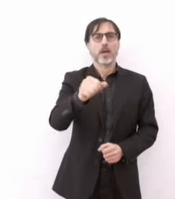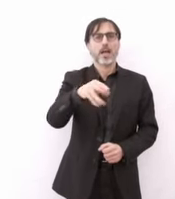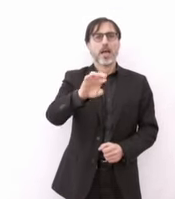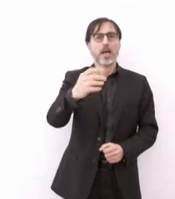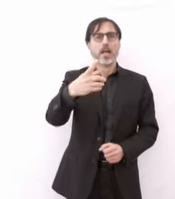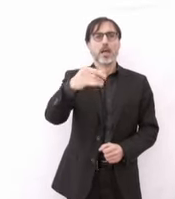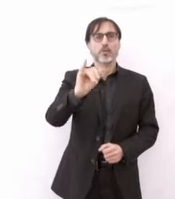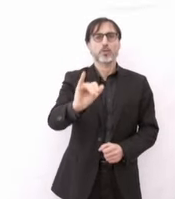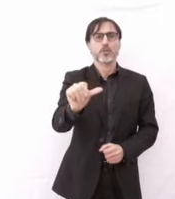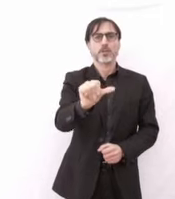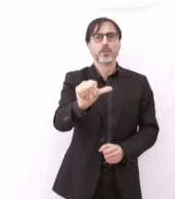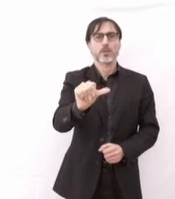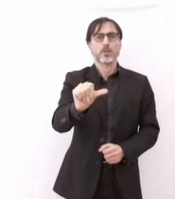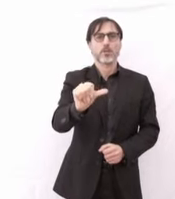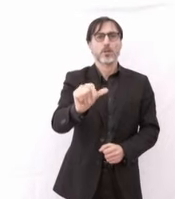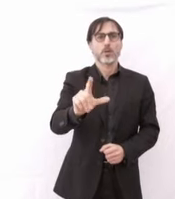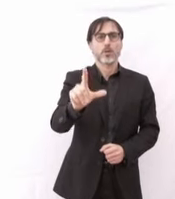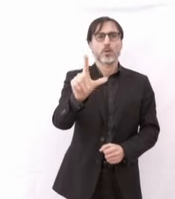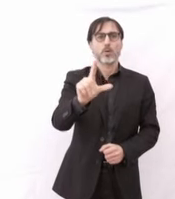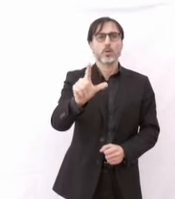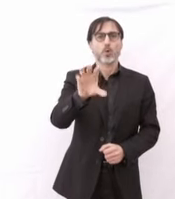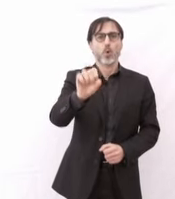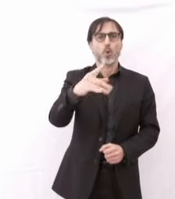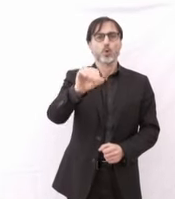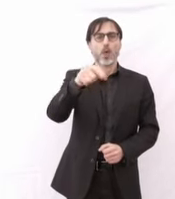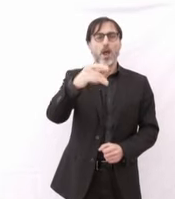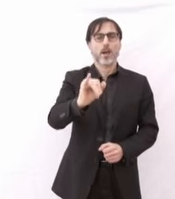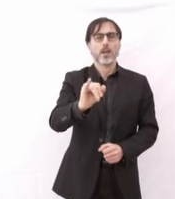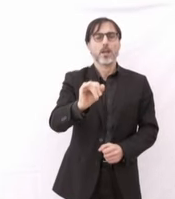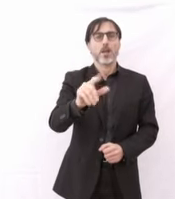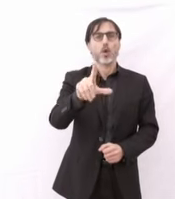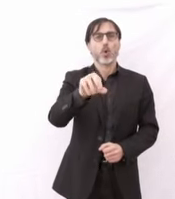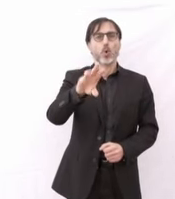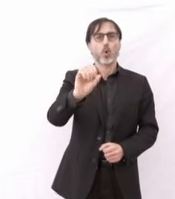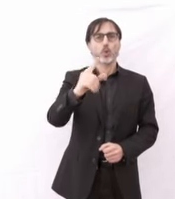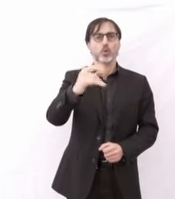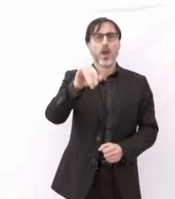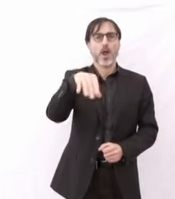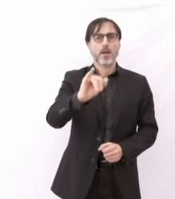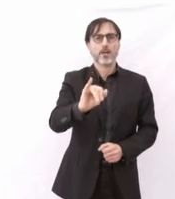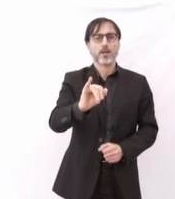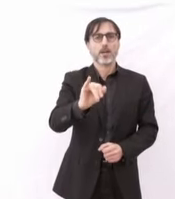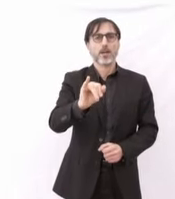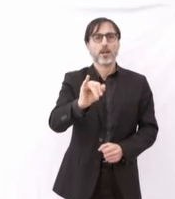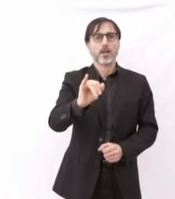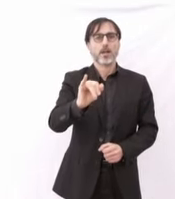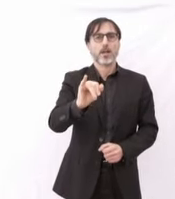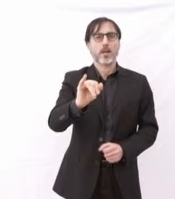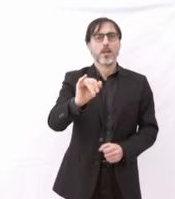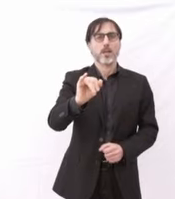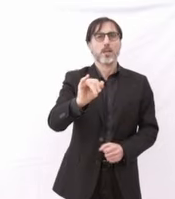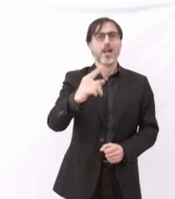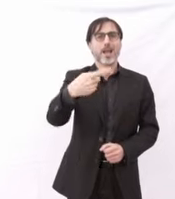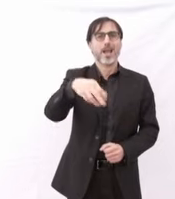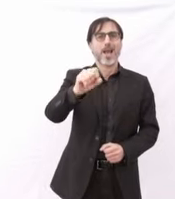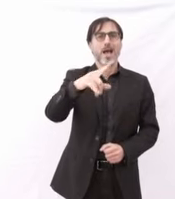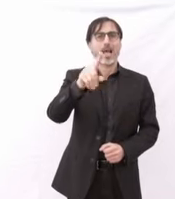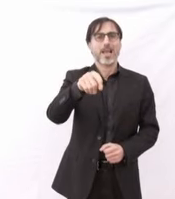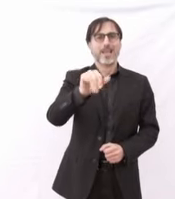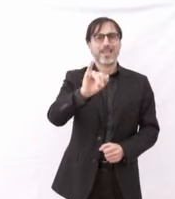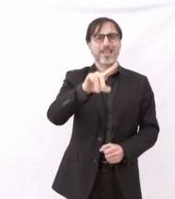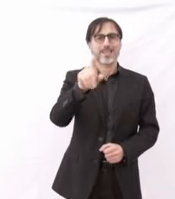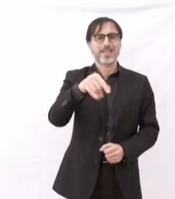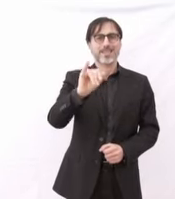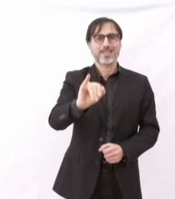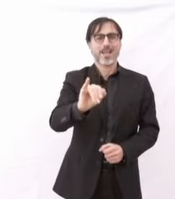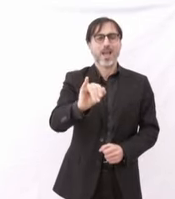Caraces, Luigi Luciani, Aurelio Luciani, Daphne Caurana Galizia,